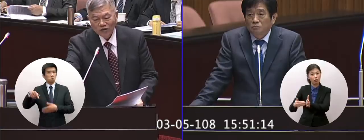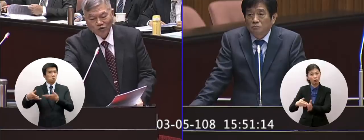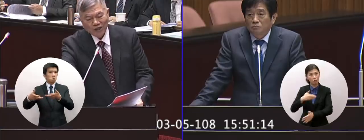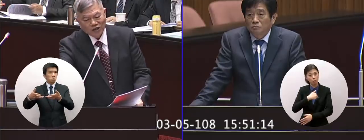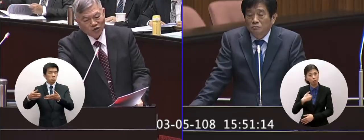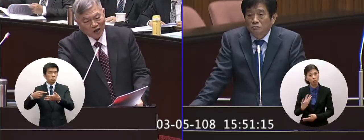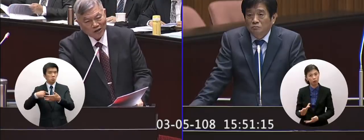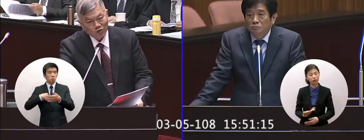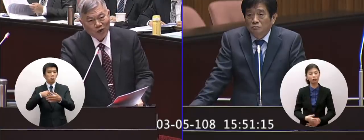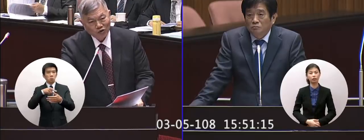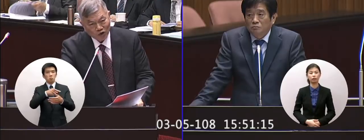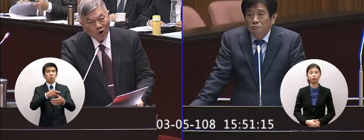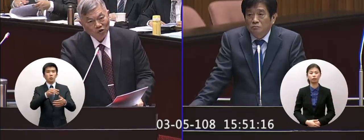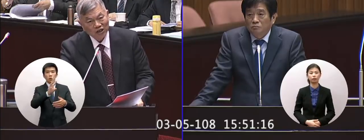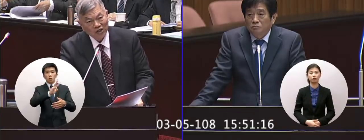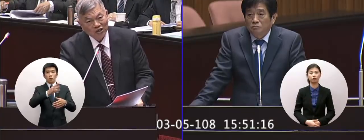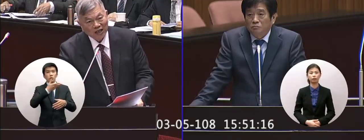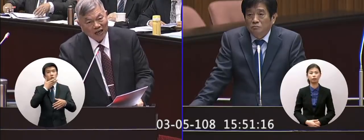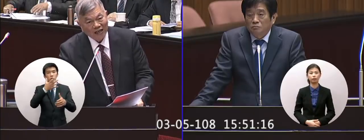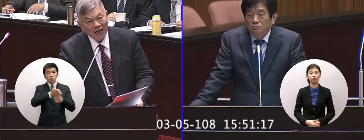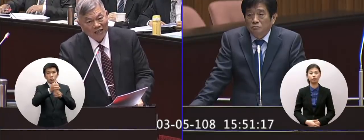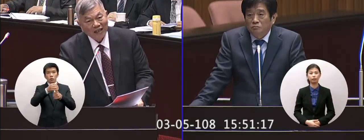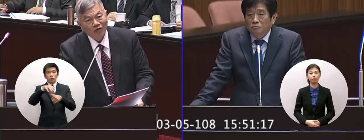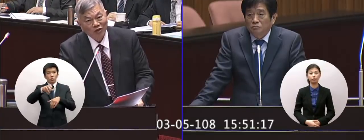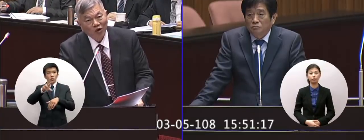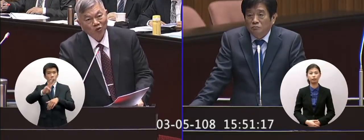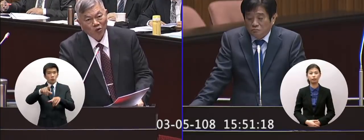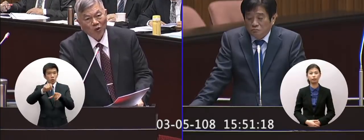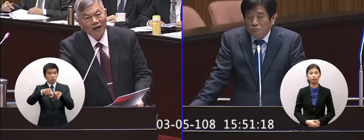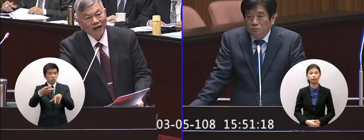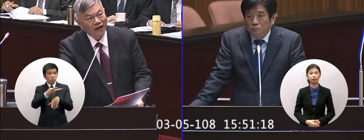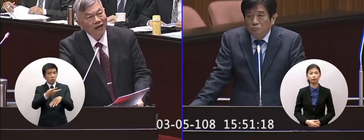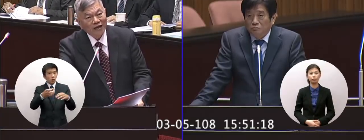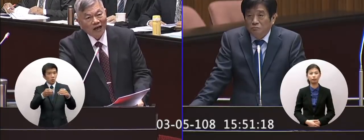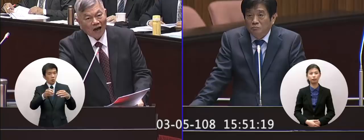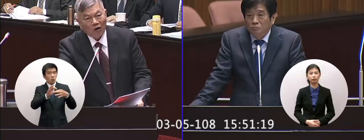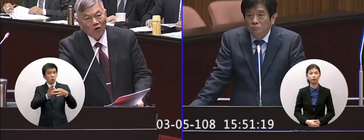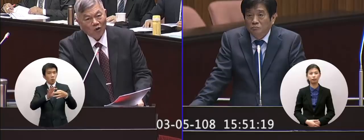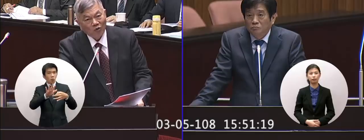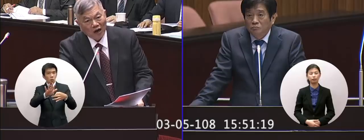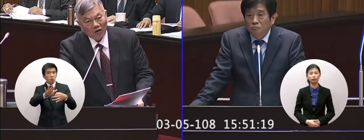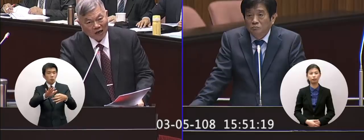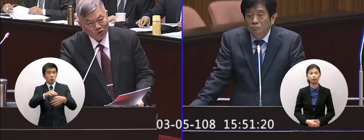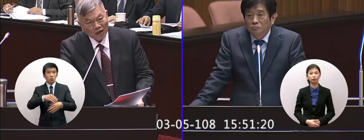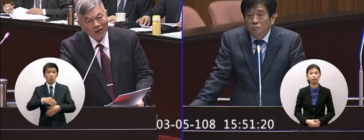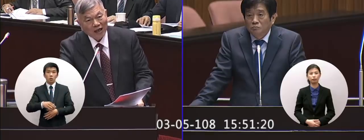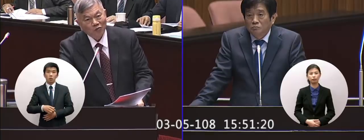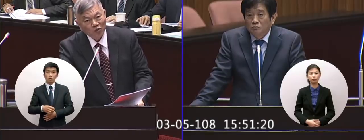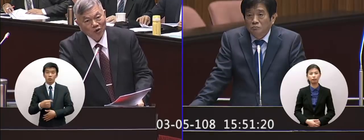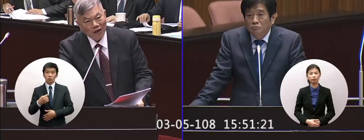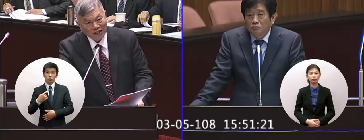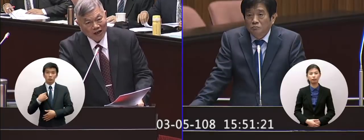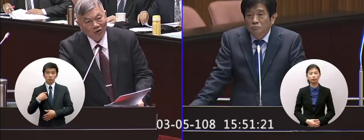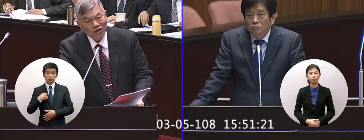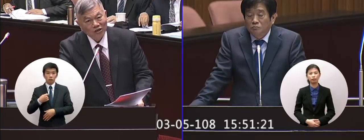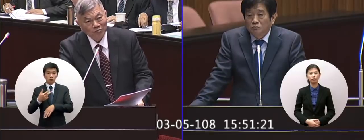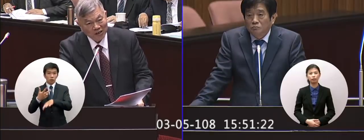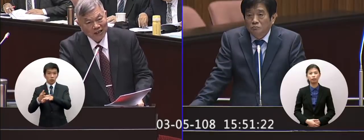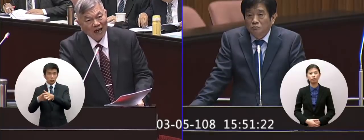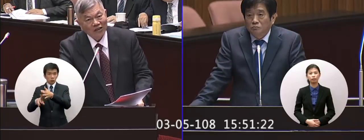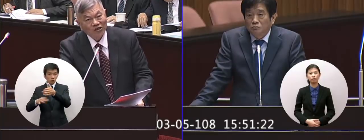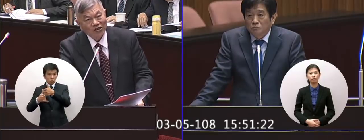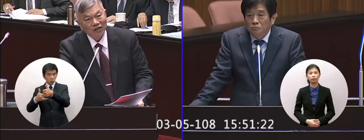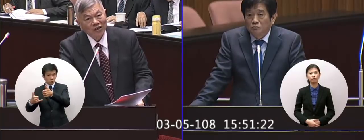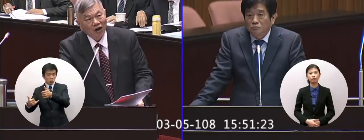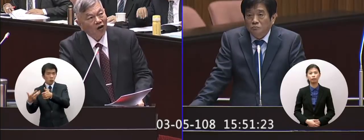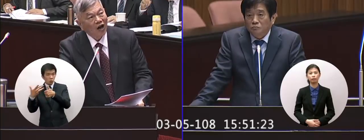有跟咱水利署、甲自来水公司，你这跟两个单位拢有关系。啊，我有哪有甲转达委员，你咧关心